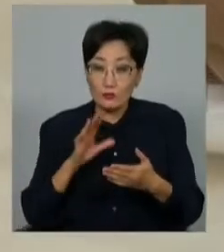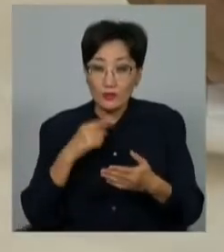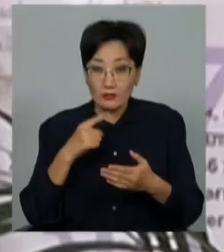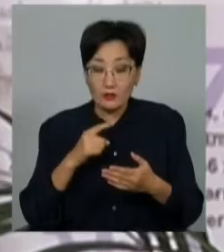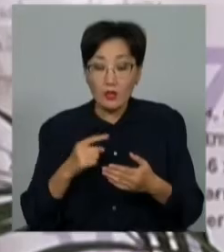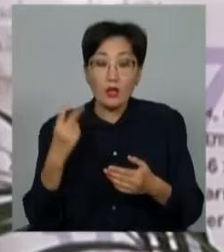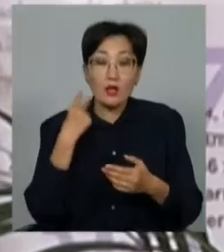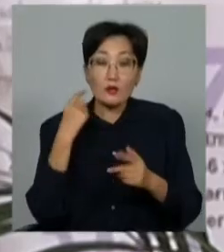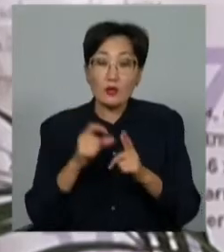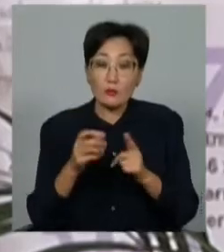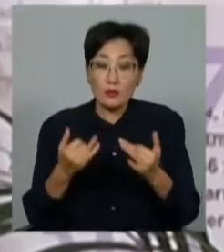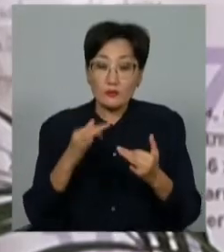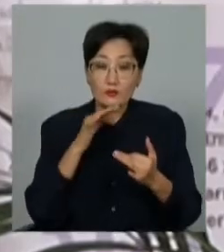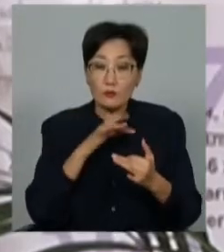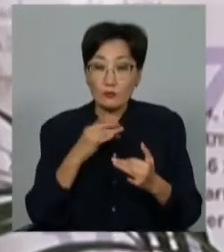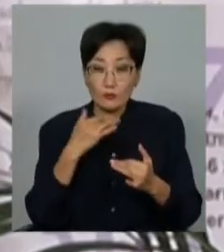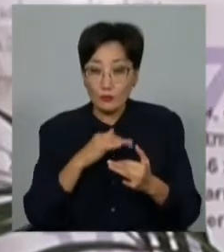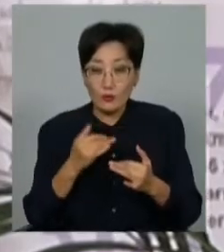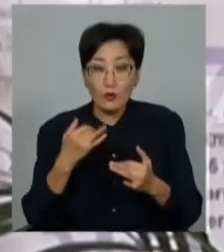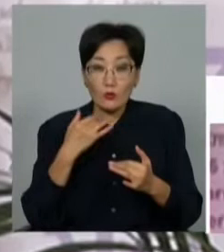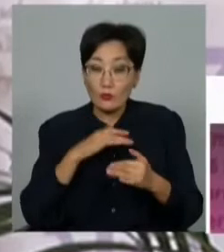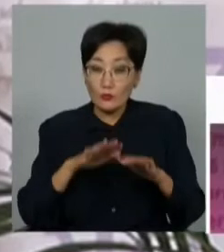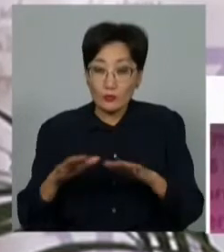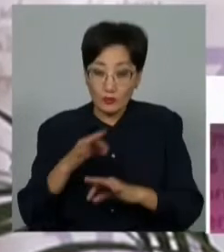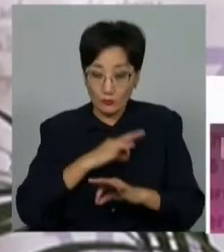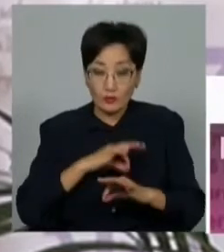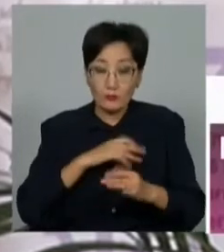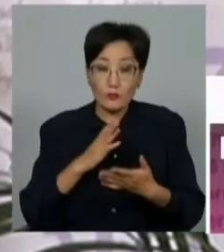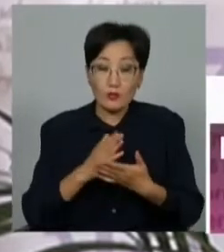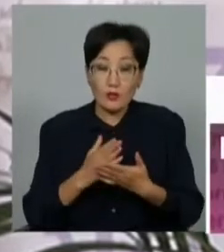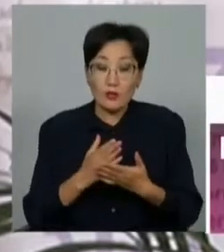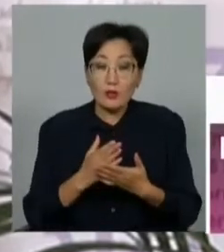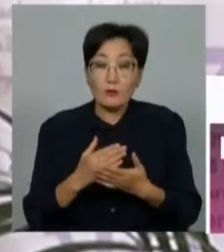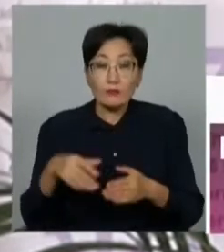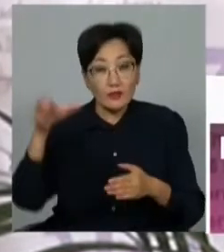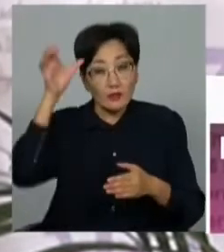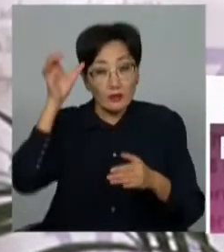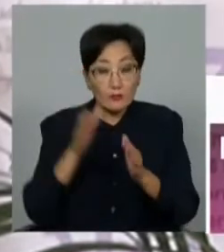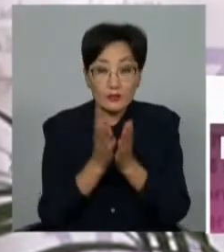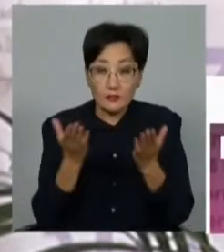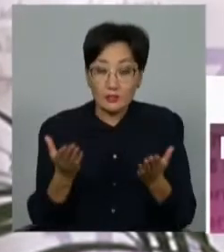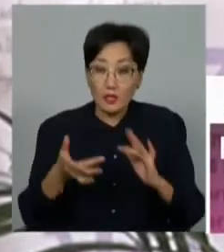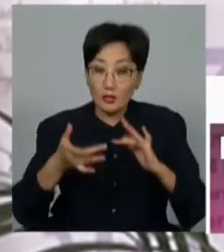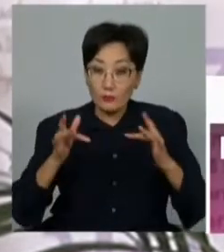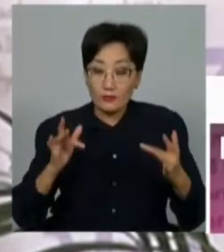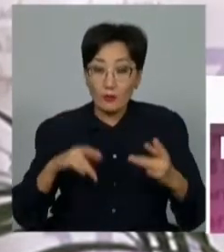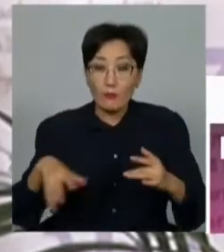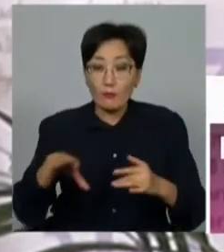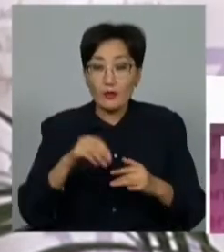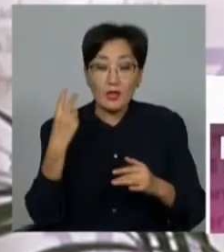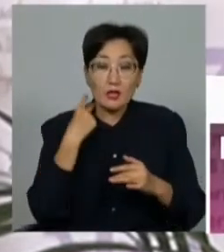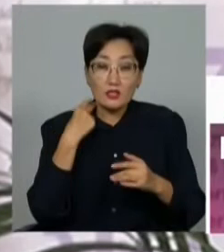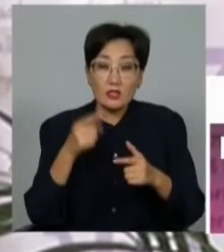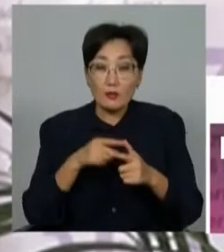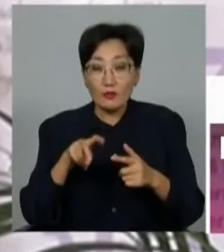Латын әліпбиі қазіргі таңда көптеген жерлерде қолданылғаны бәрімізге белгілі. Тіпті ғылыми кітаптарда, ғаламторларда барлығы ағылшын